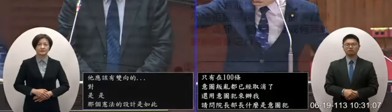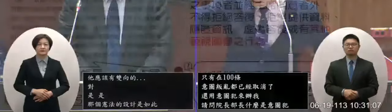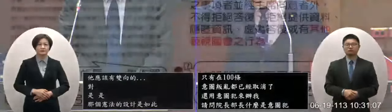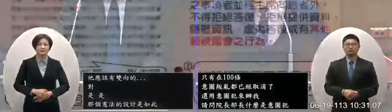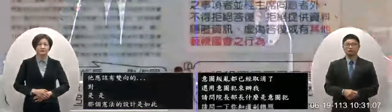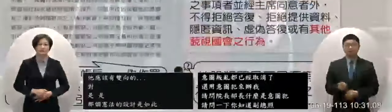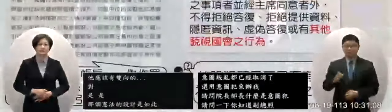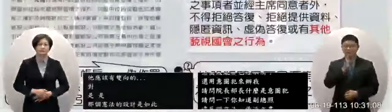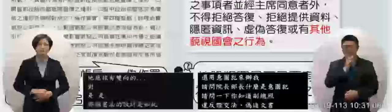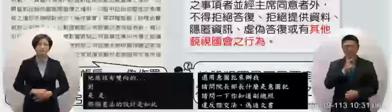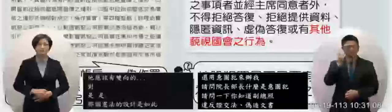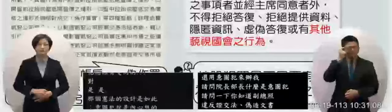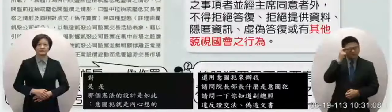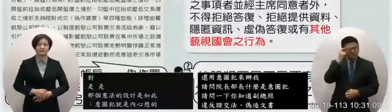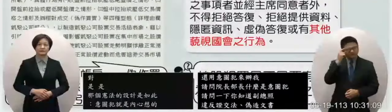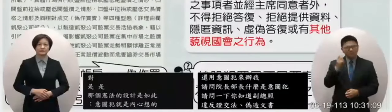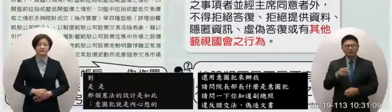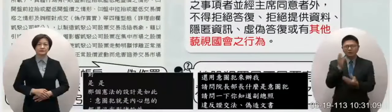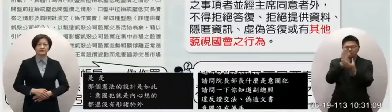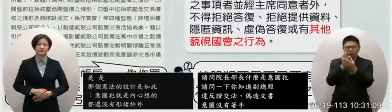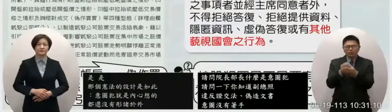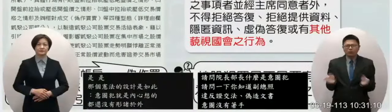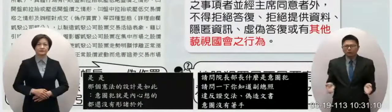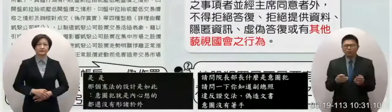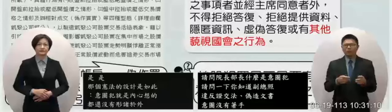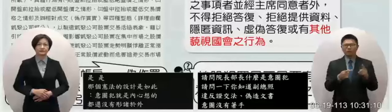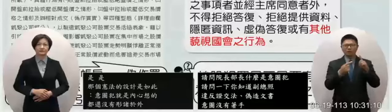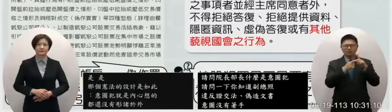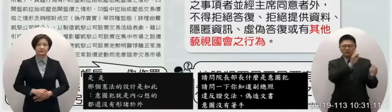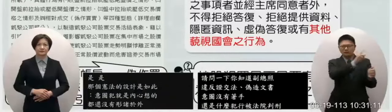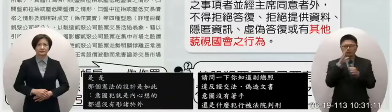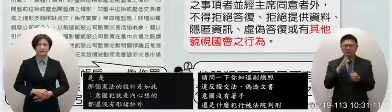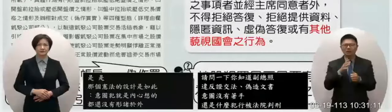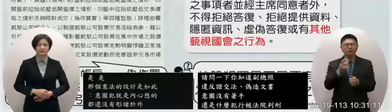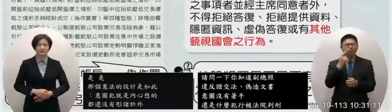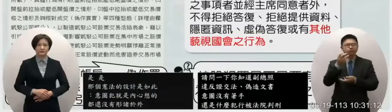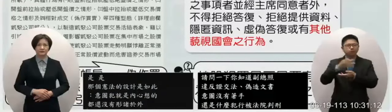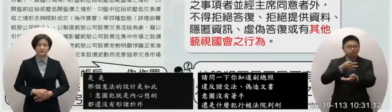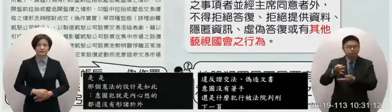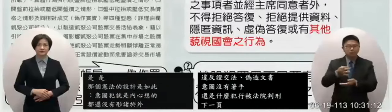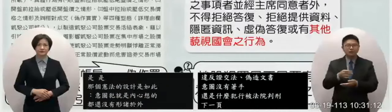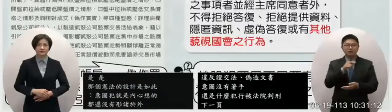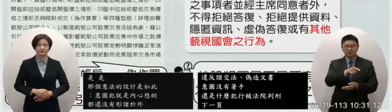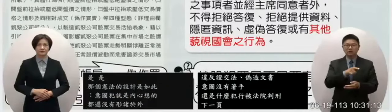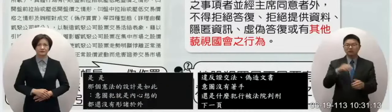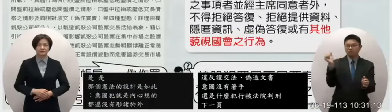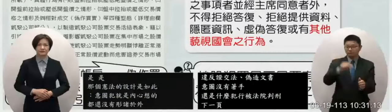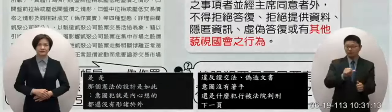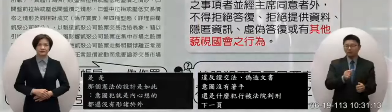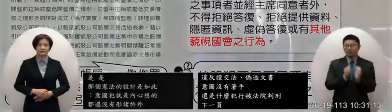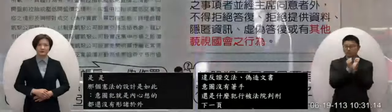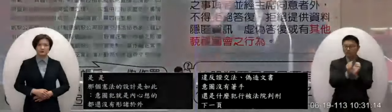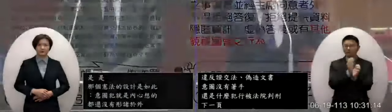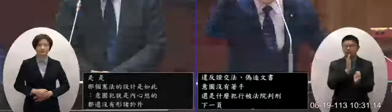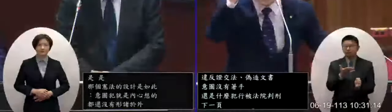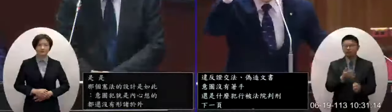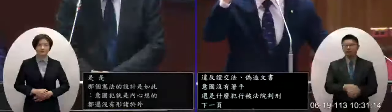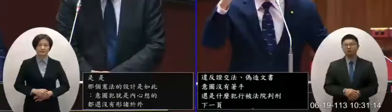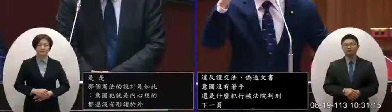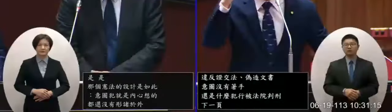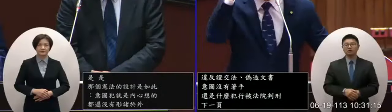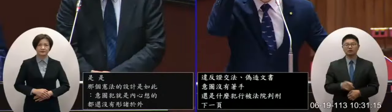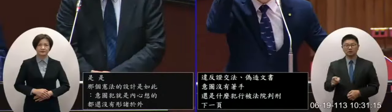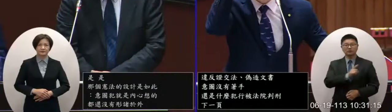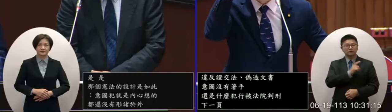是意图犯？他是意图炒股后找人假人头假买卖，他是因为找人头假买卖被判刑，是不是这样子？所以不是因为意